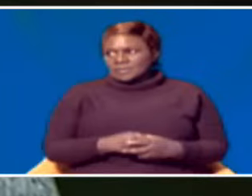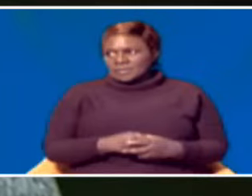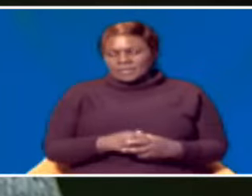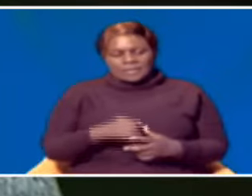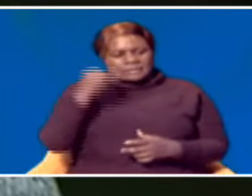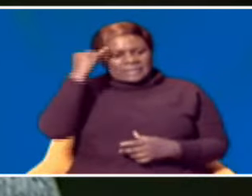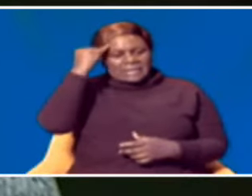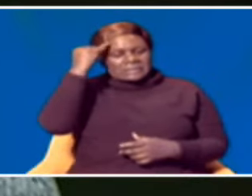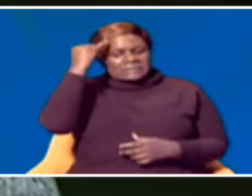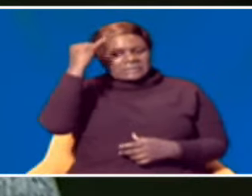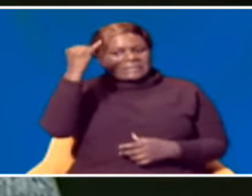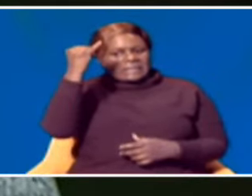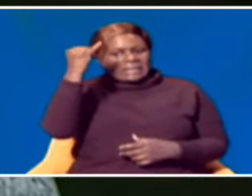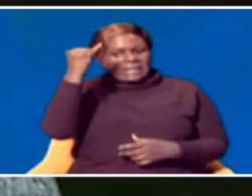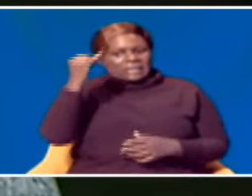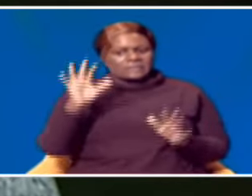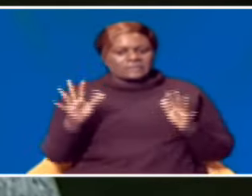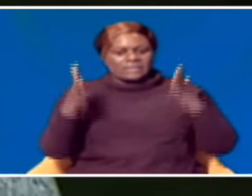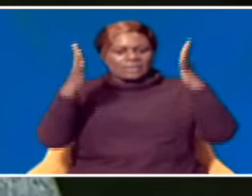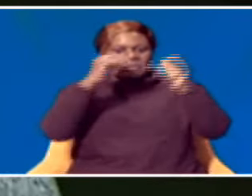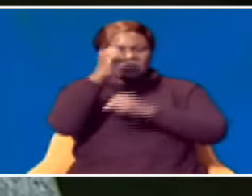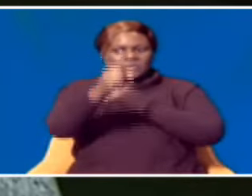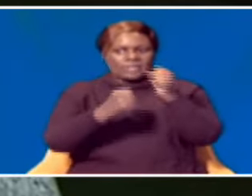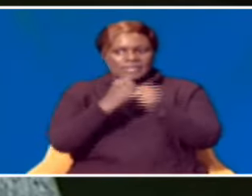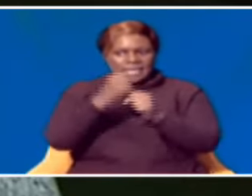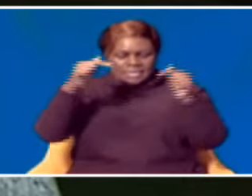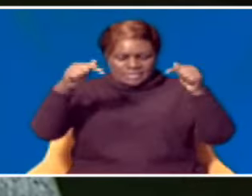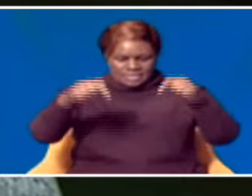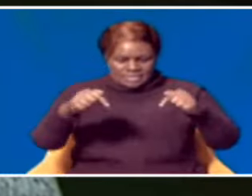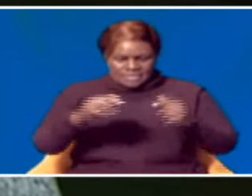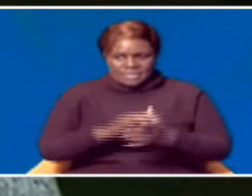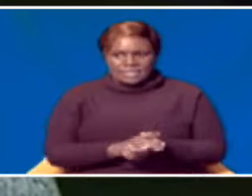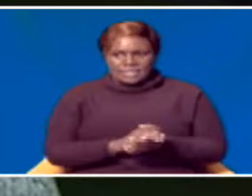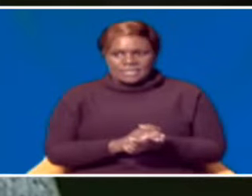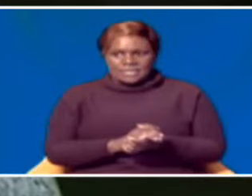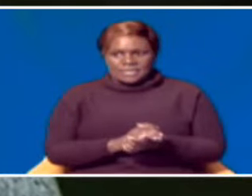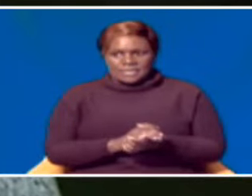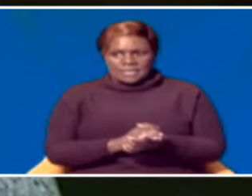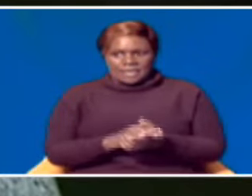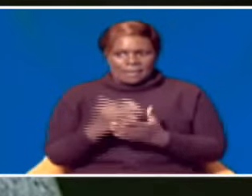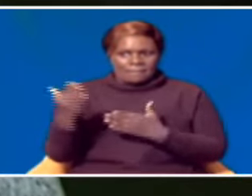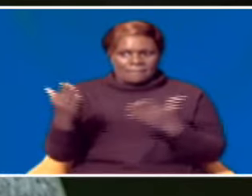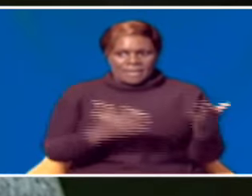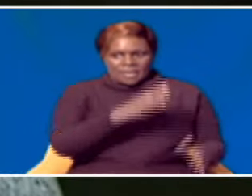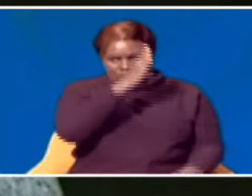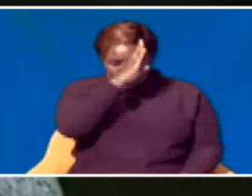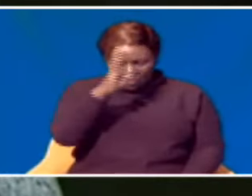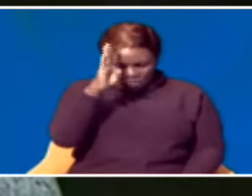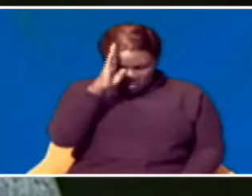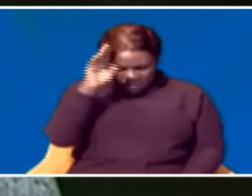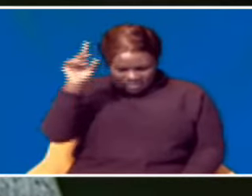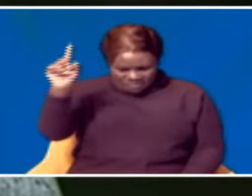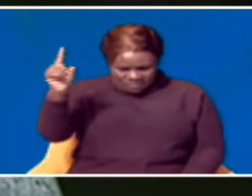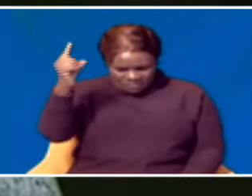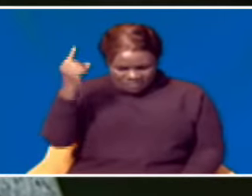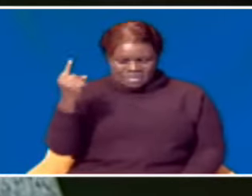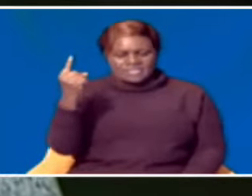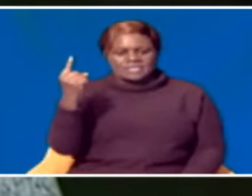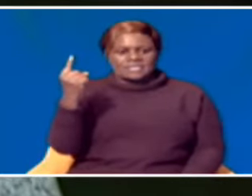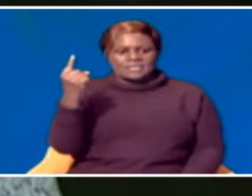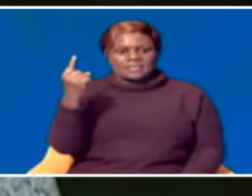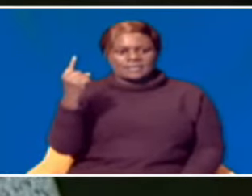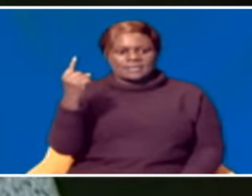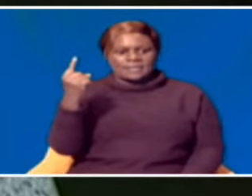waso kwamba sherehe ya mwaka huu wa Madaraka Day iweze kuletwa Bungoma. Kitu cha kwanza imekuwa